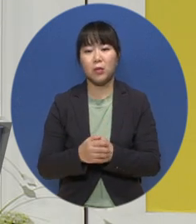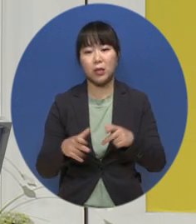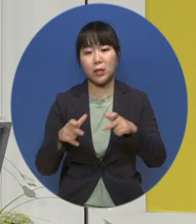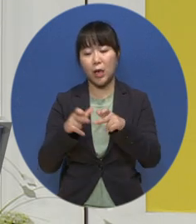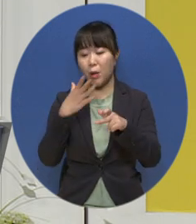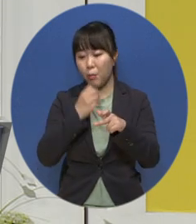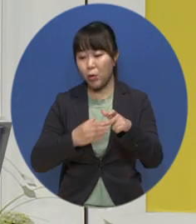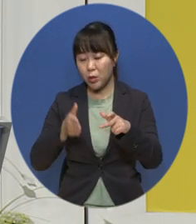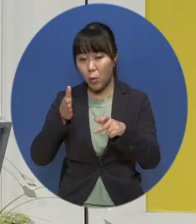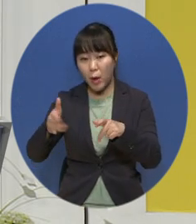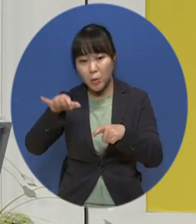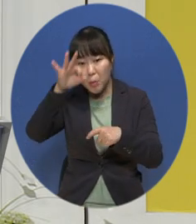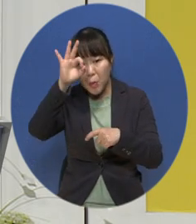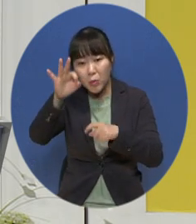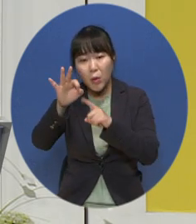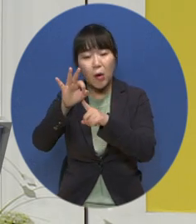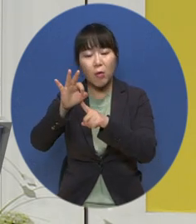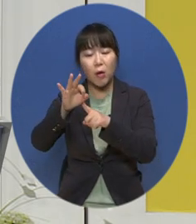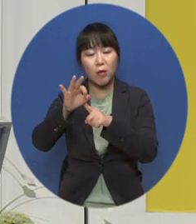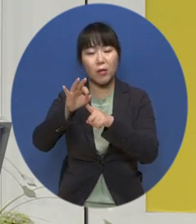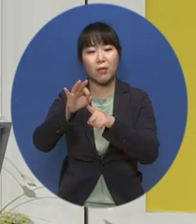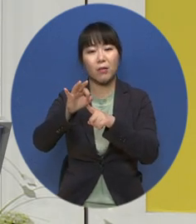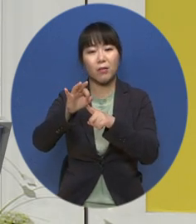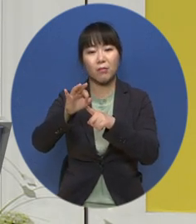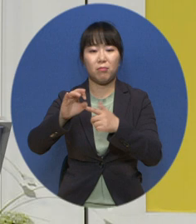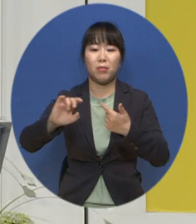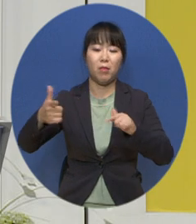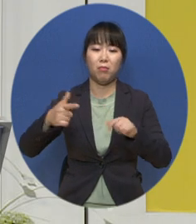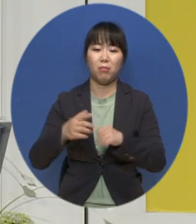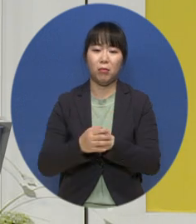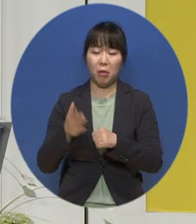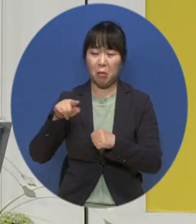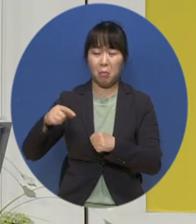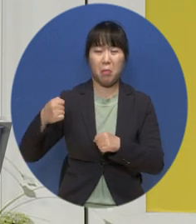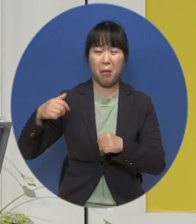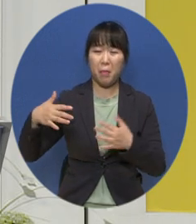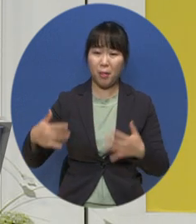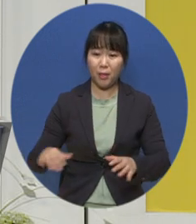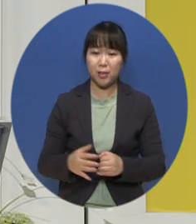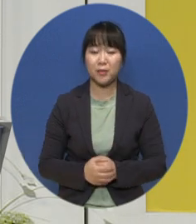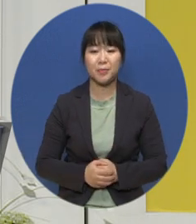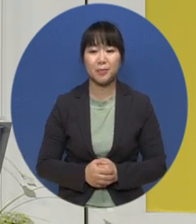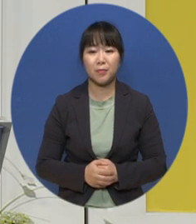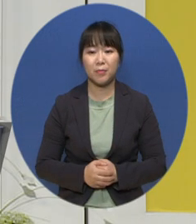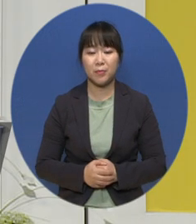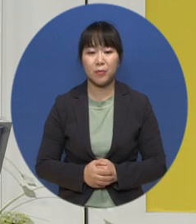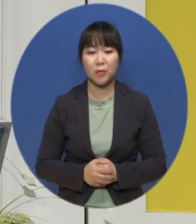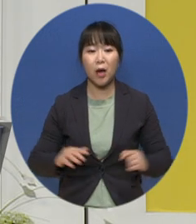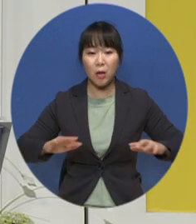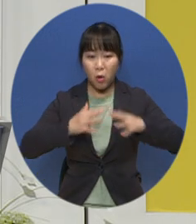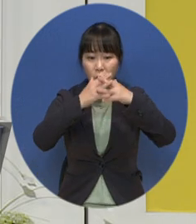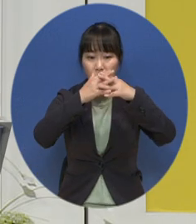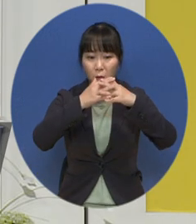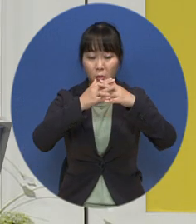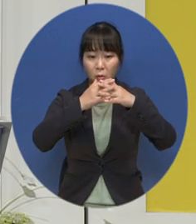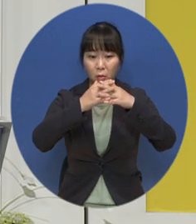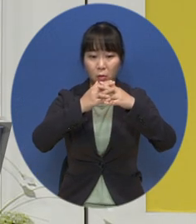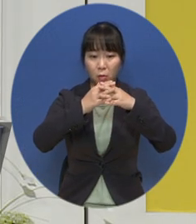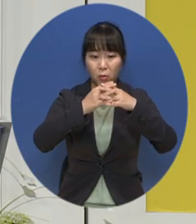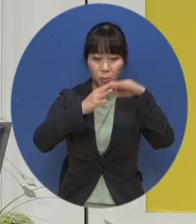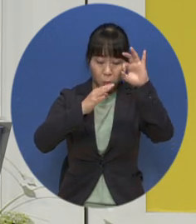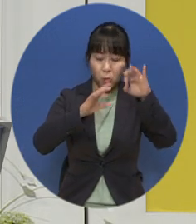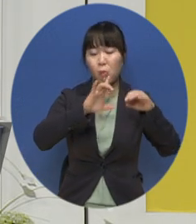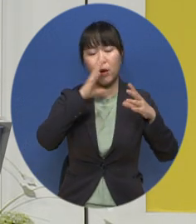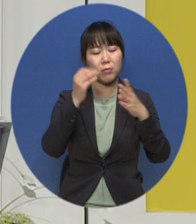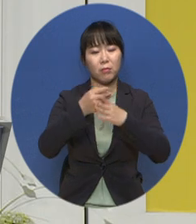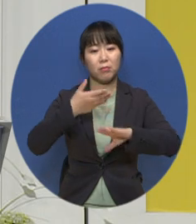복지관에서 보는 누나와 그래 장애 묵주 까봐 힘이 없습니다 그 다음에 그 은 셀 구에서 번호는 확 드리는 겁니다